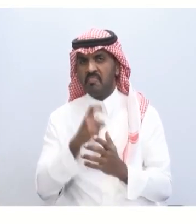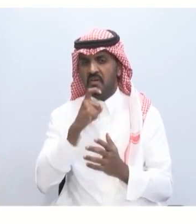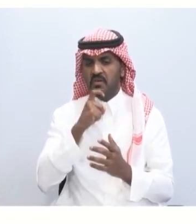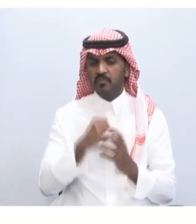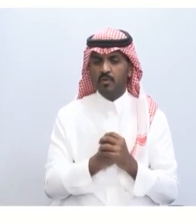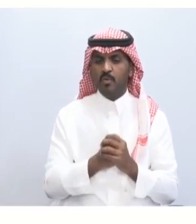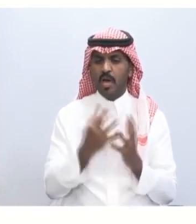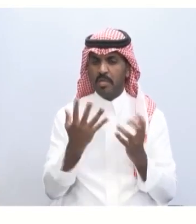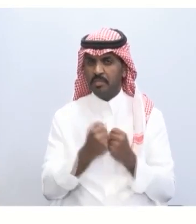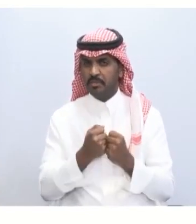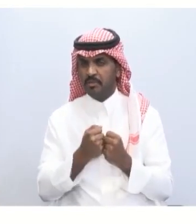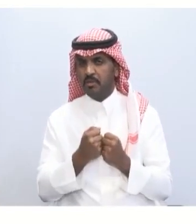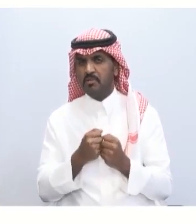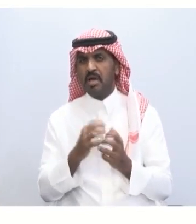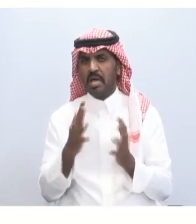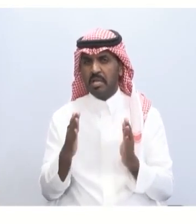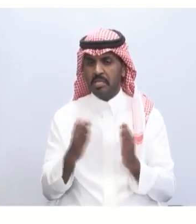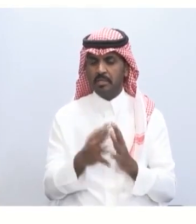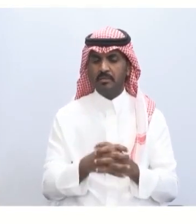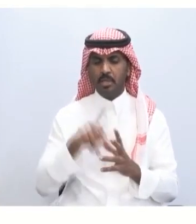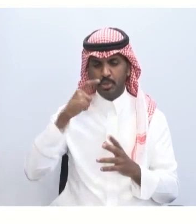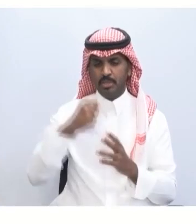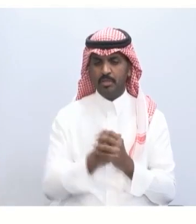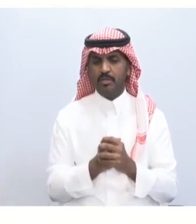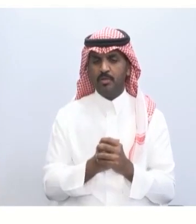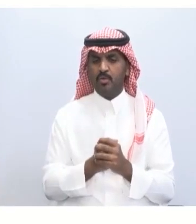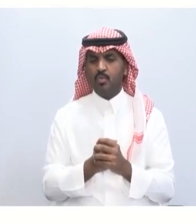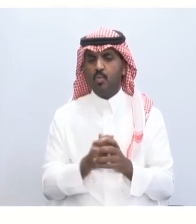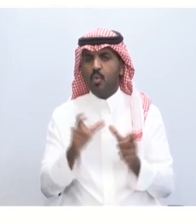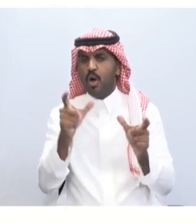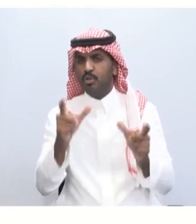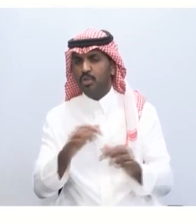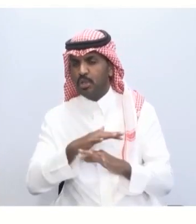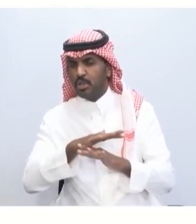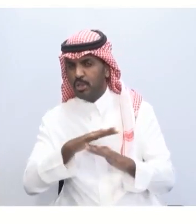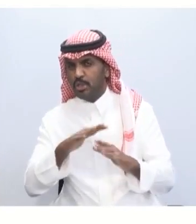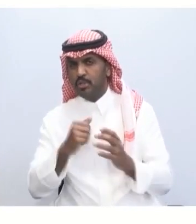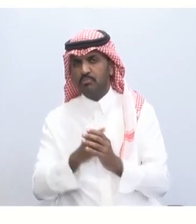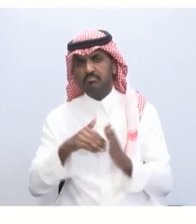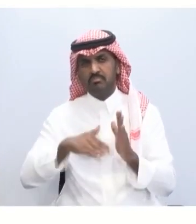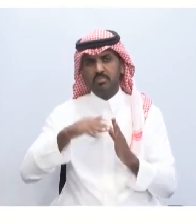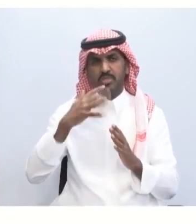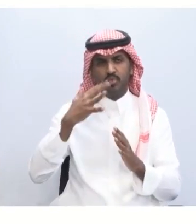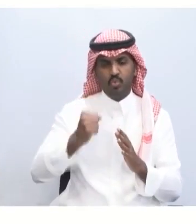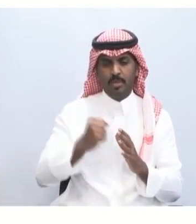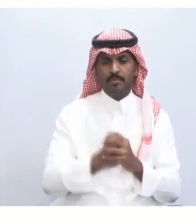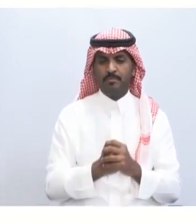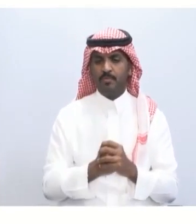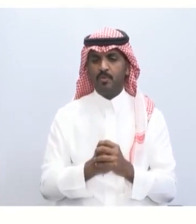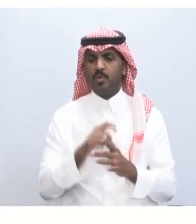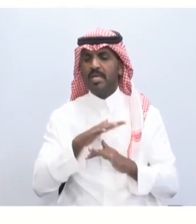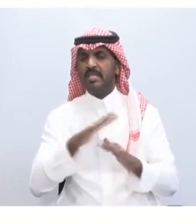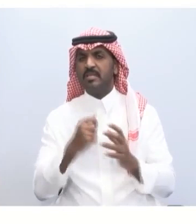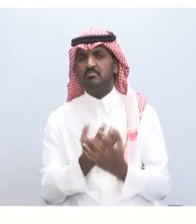وعدد جال قليل ومحدود ان يواجه الكثير من العقبات والكثير